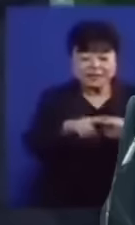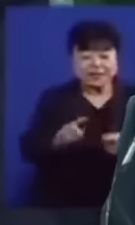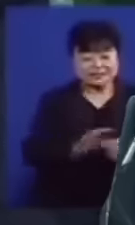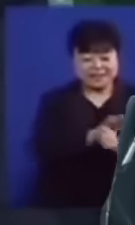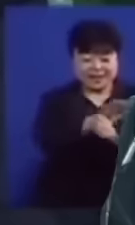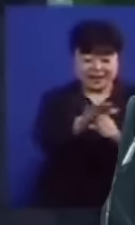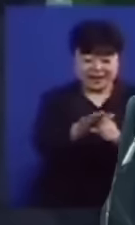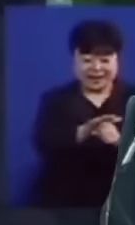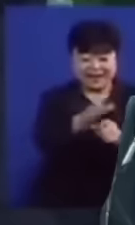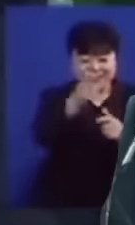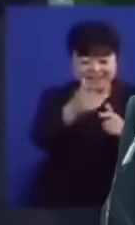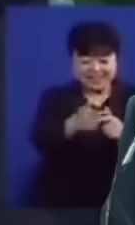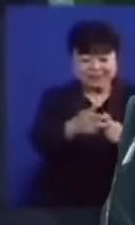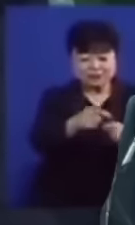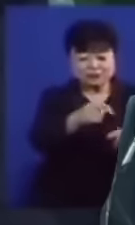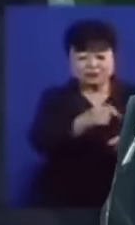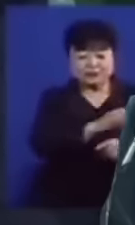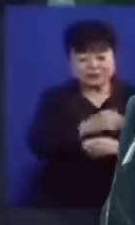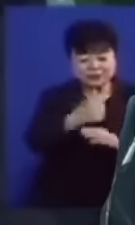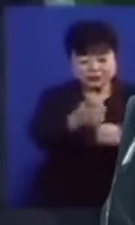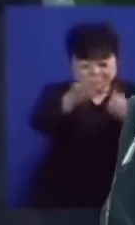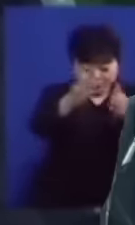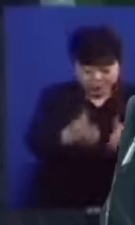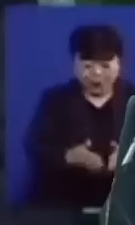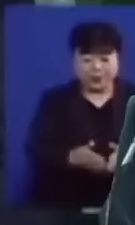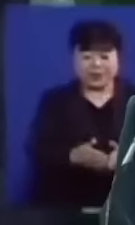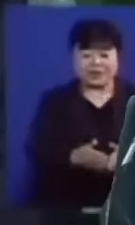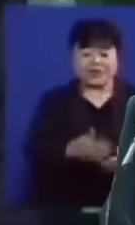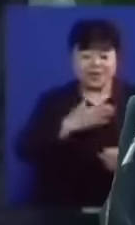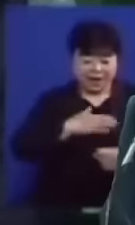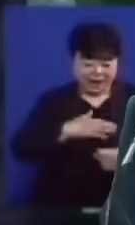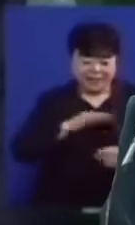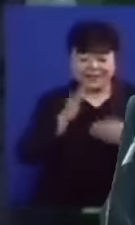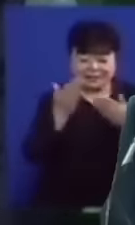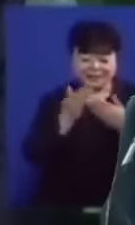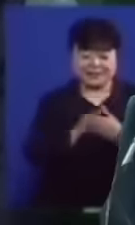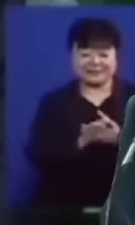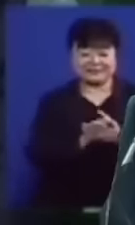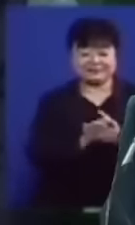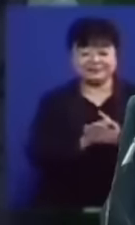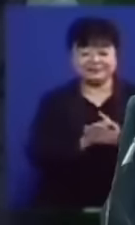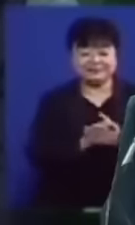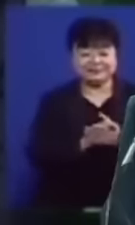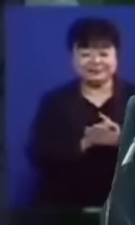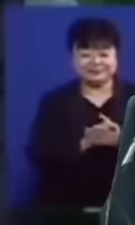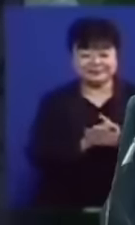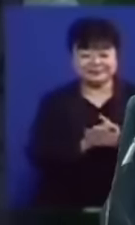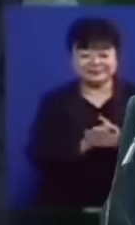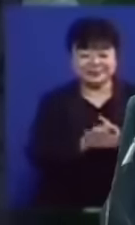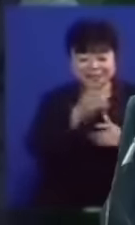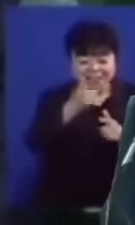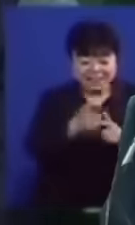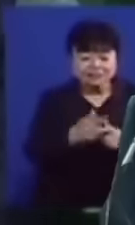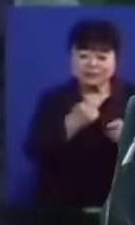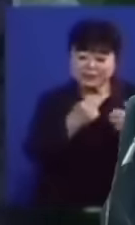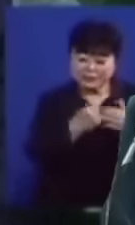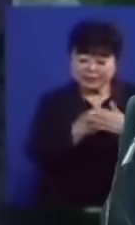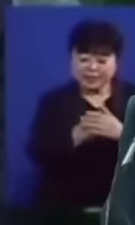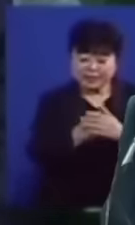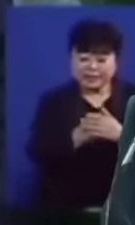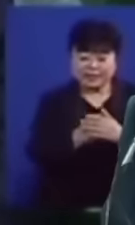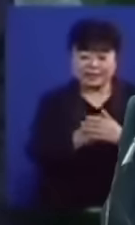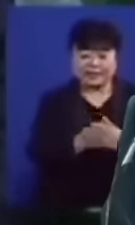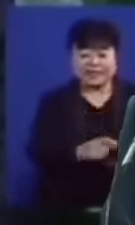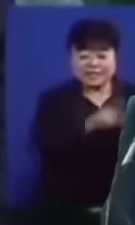사랑을 예수 그리스도를 통해서 우리는 확실히 알 수가 있는 것입니다. 그리고 예수님 때문에